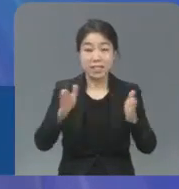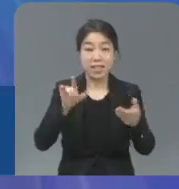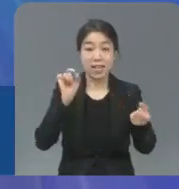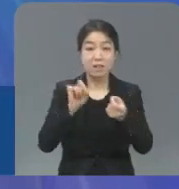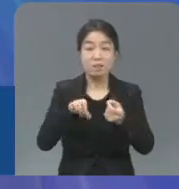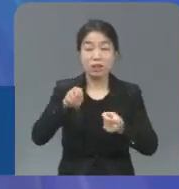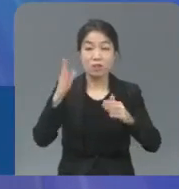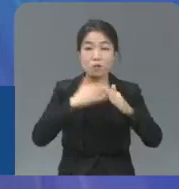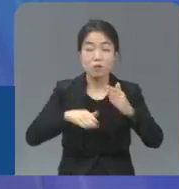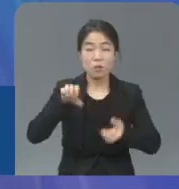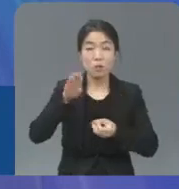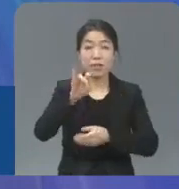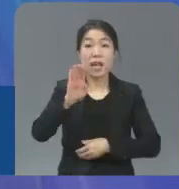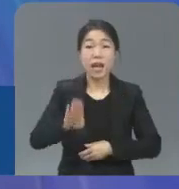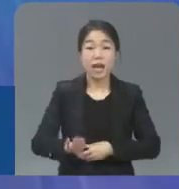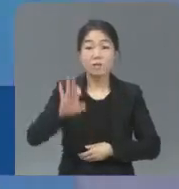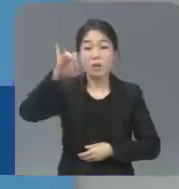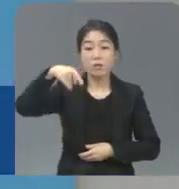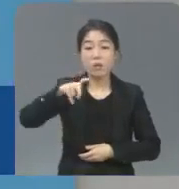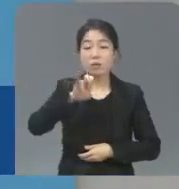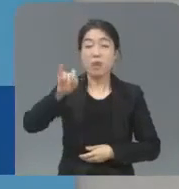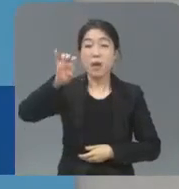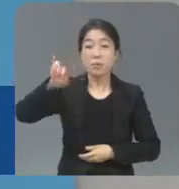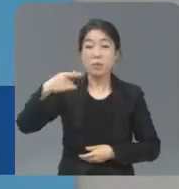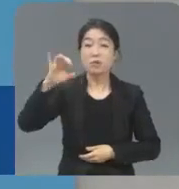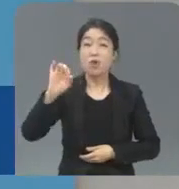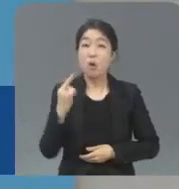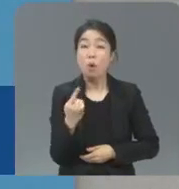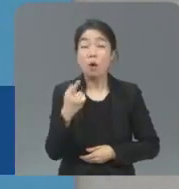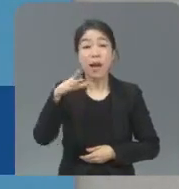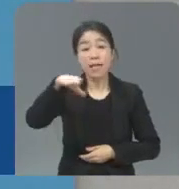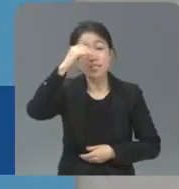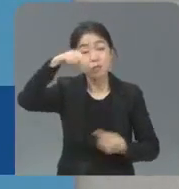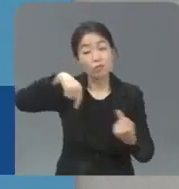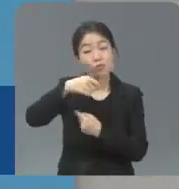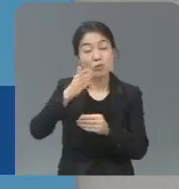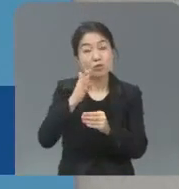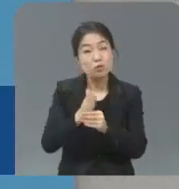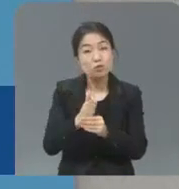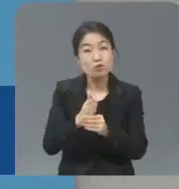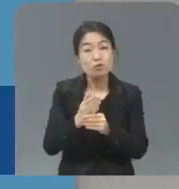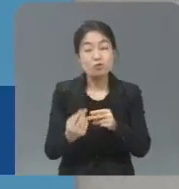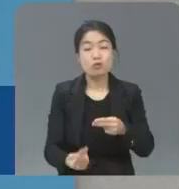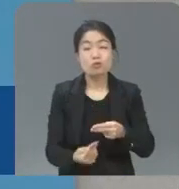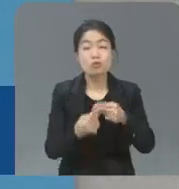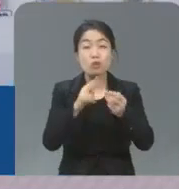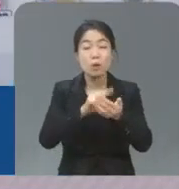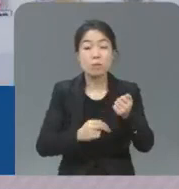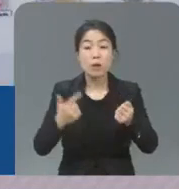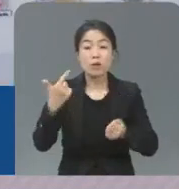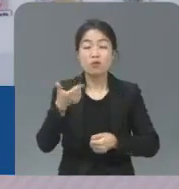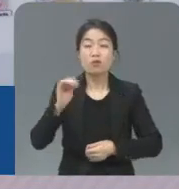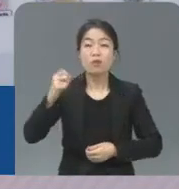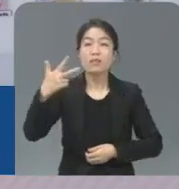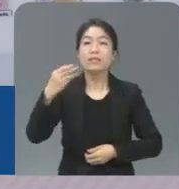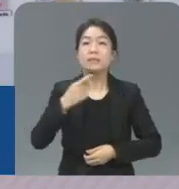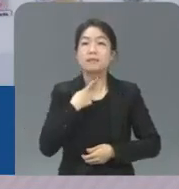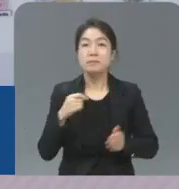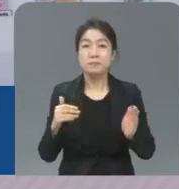광주 공공배달 앱 위메프호가 시범 운영 기간에 누적 매출 6억 7천만 원을